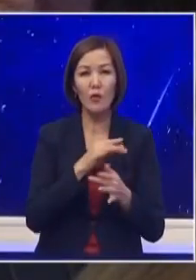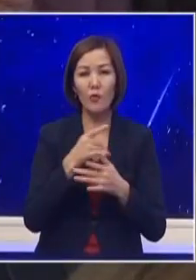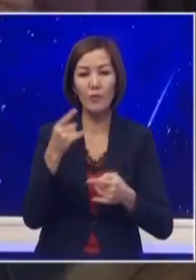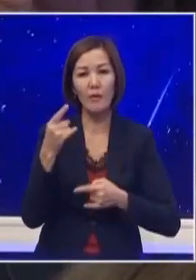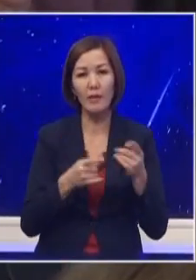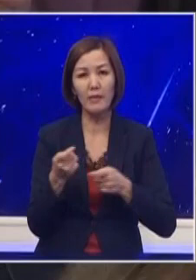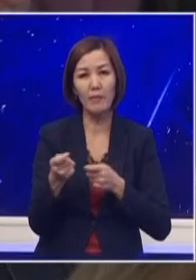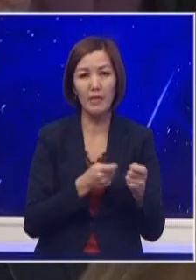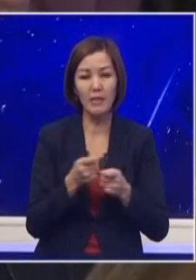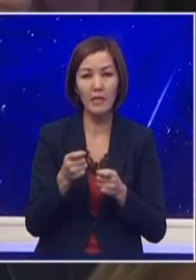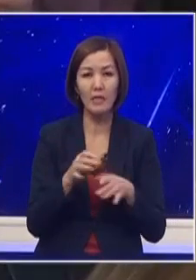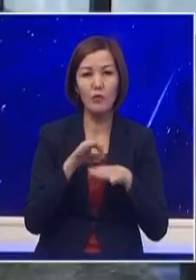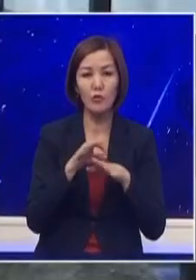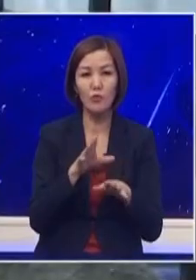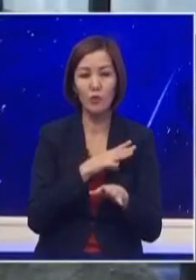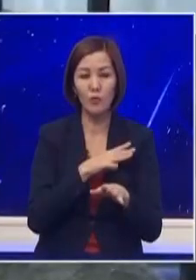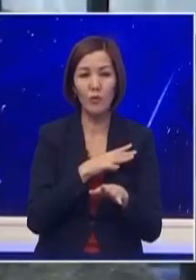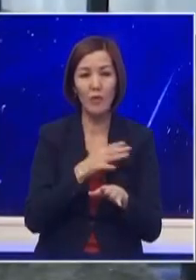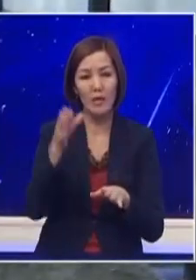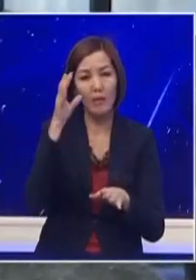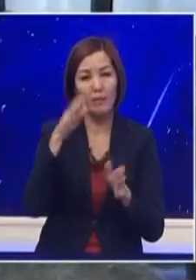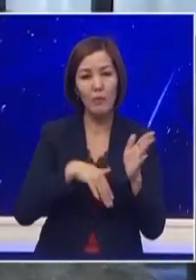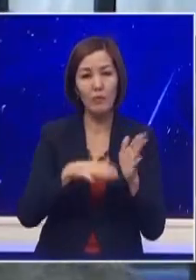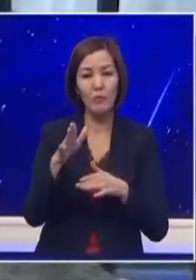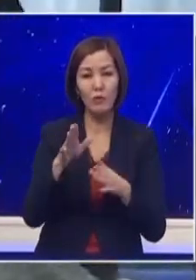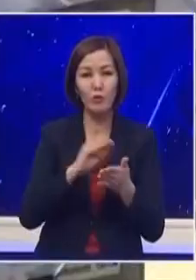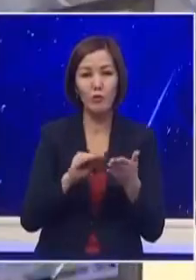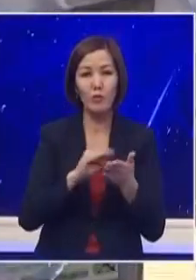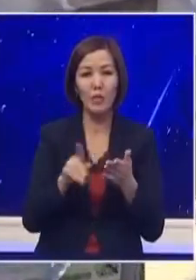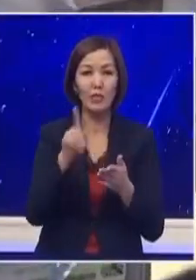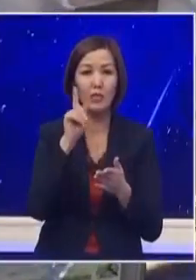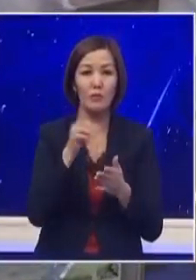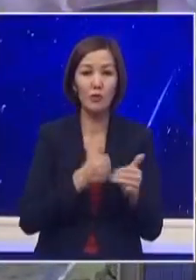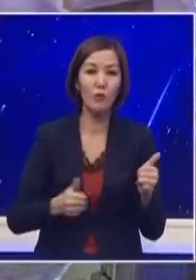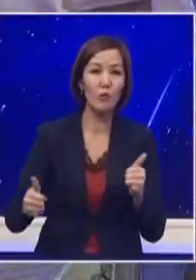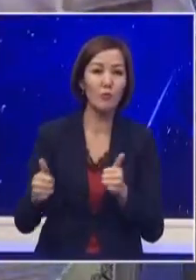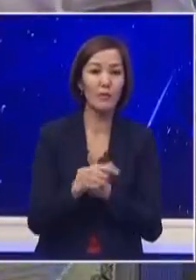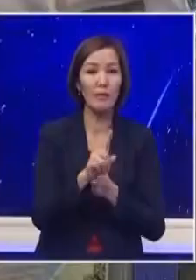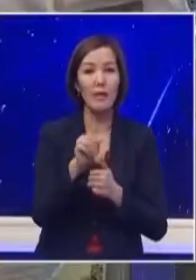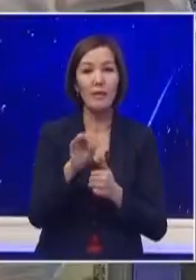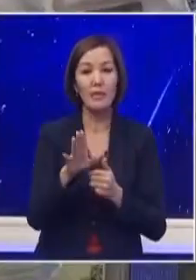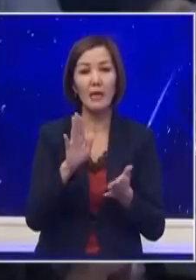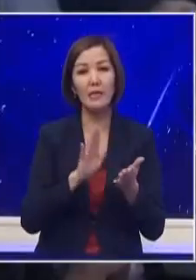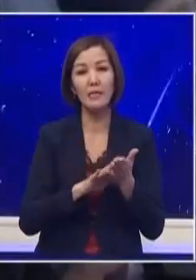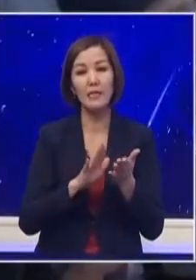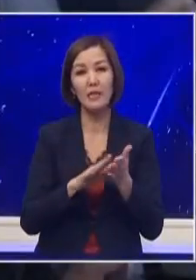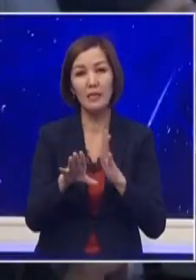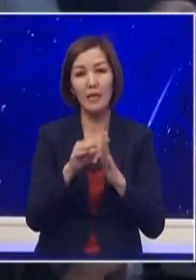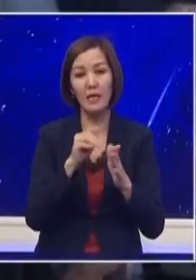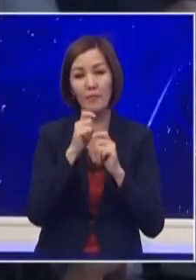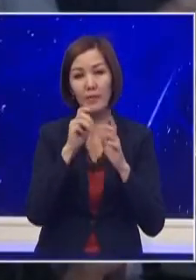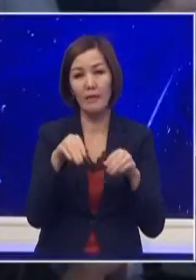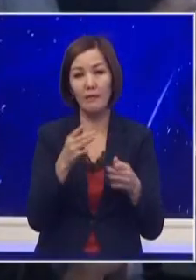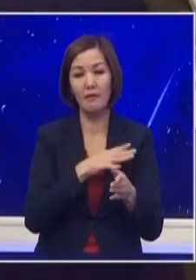бағдарламалардың редакторы, әрі жүргізушісі болды. Білім біліктілігін шыңдаған журналист жас болса да көш бастап, заңғар сыйлығына лайықты деп танылған. Жалпы